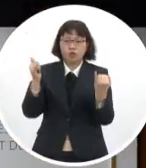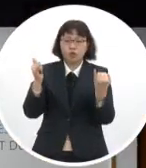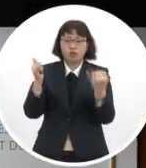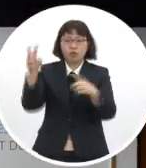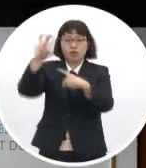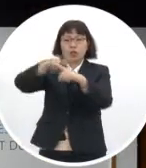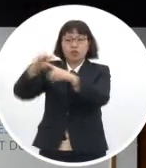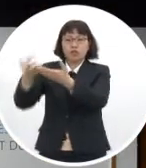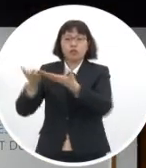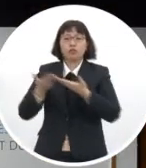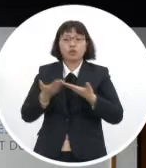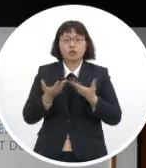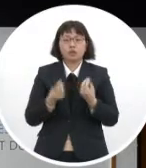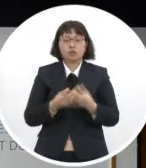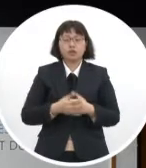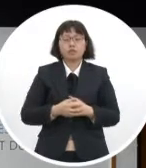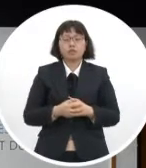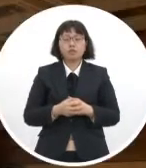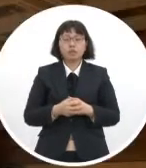臨席いただきました。